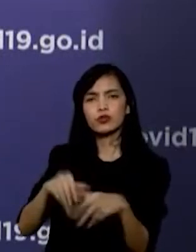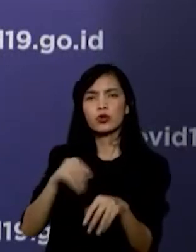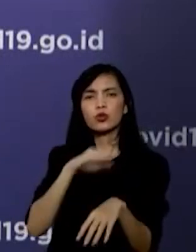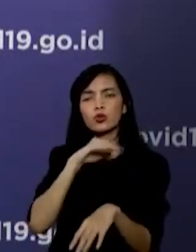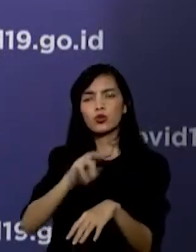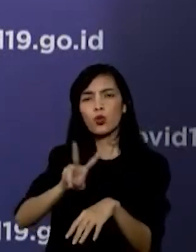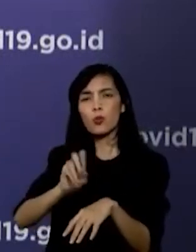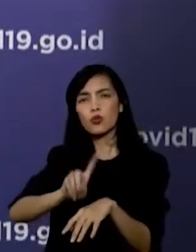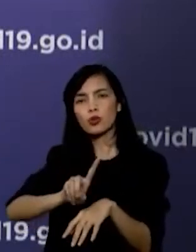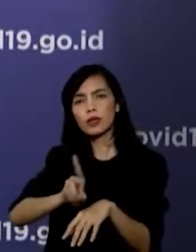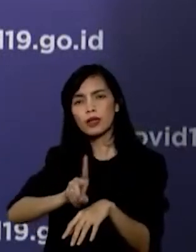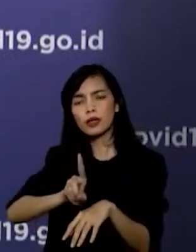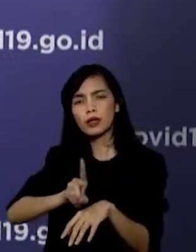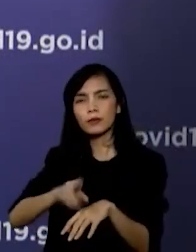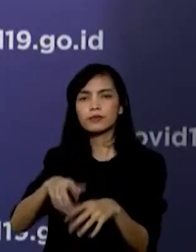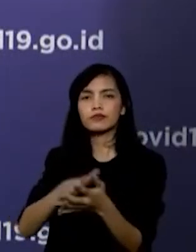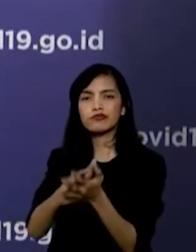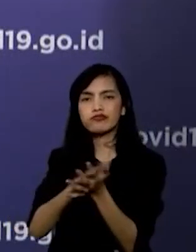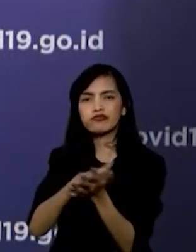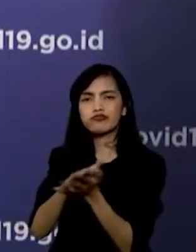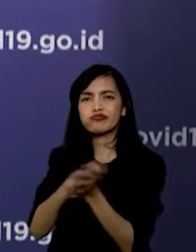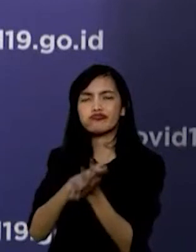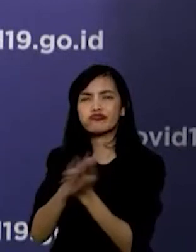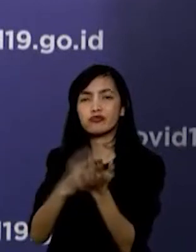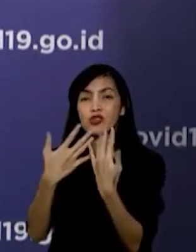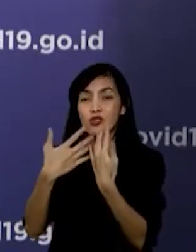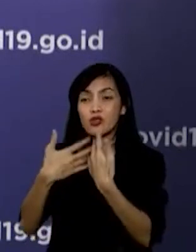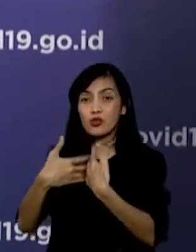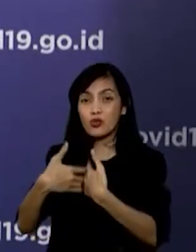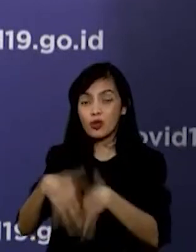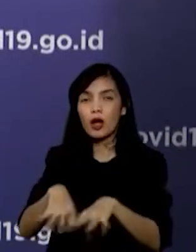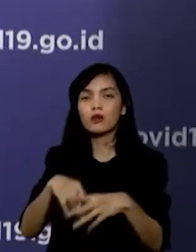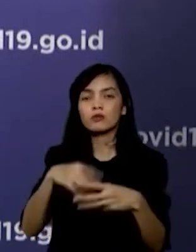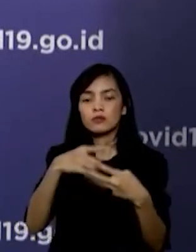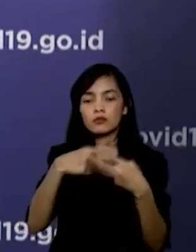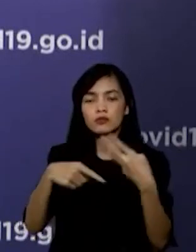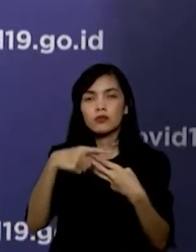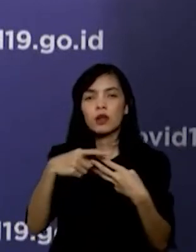detik, dan semuanya itu tentunya akan lebih baik